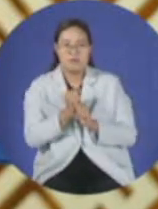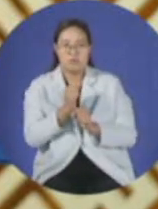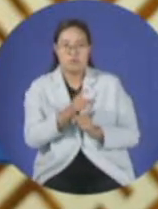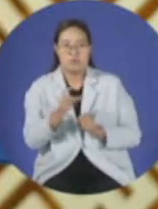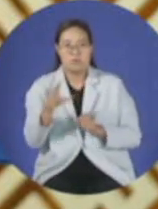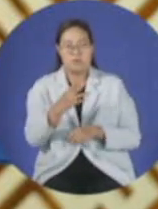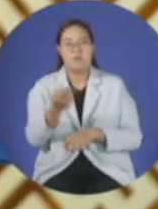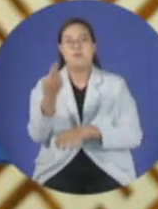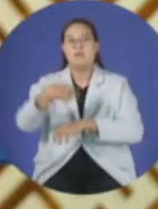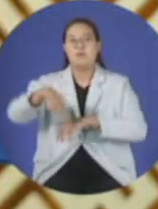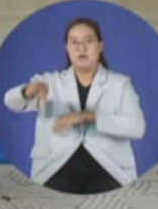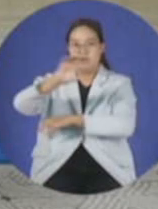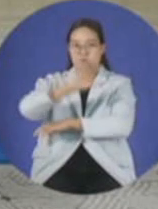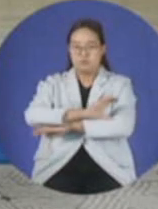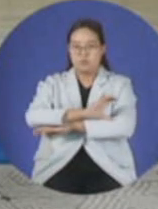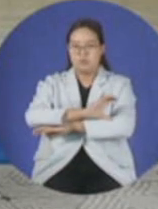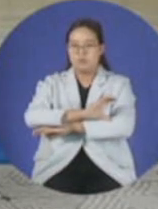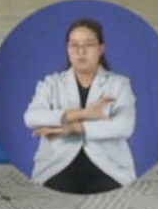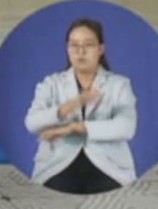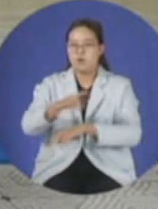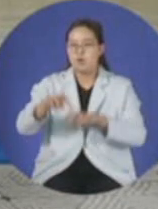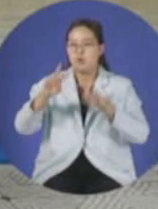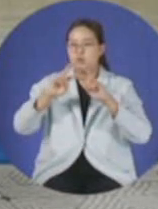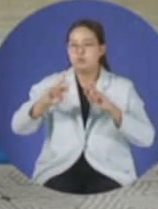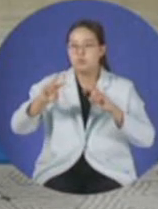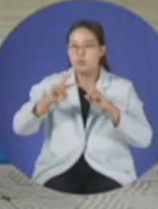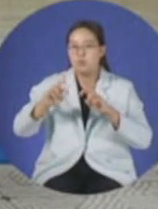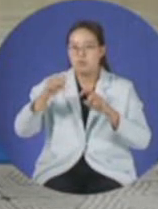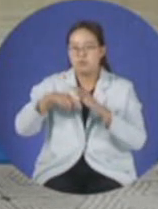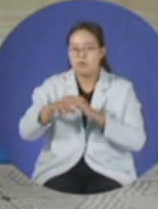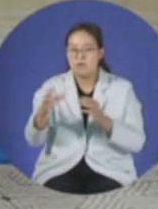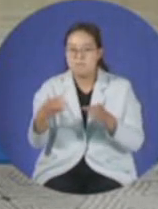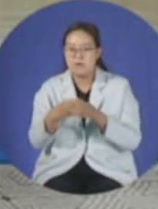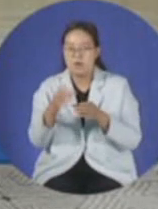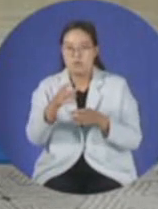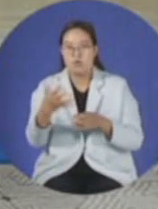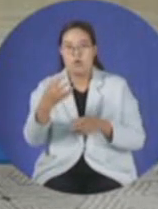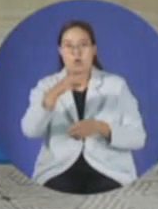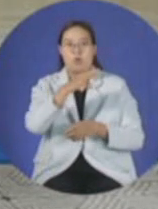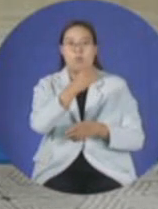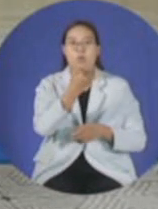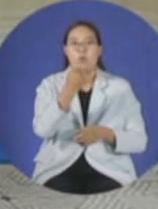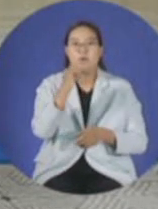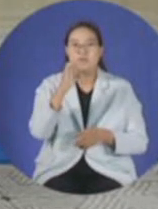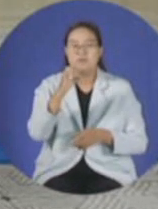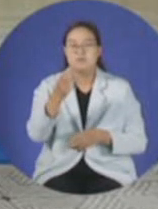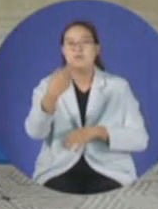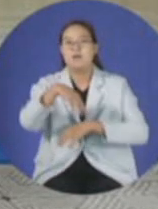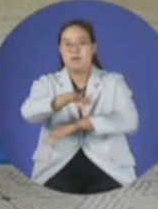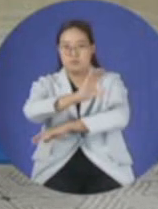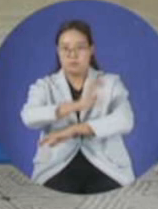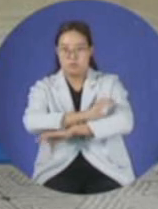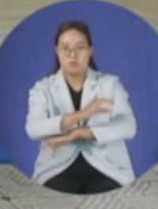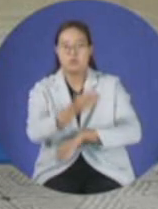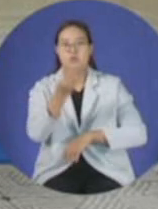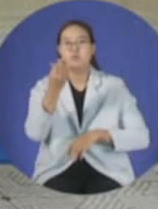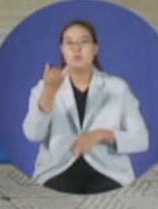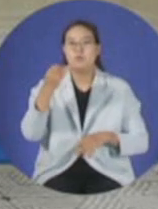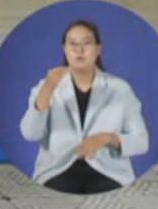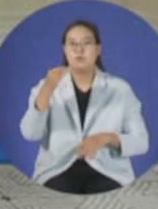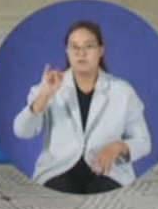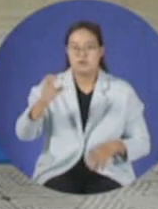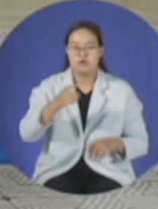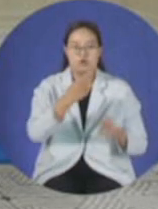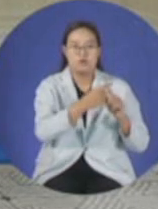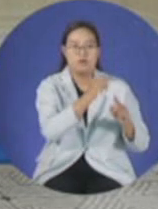дэд сургуулиудын одоо судалгааны одоо багууд. Тэр нь Монгол улсын их сургууль, шинжлэх ухааны технологийн их сургууль, хөдөөж